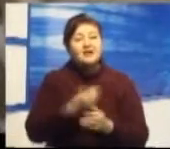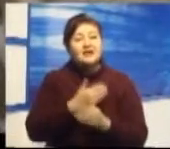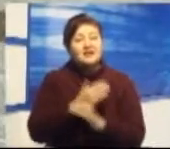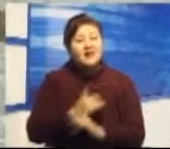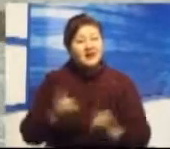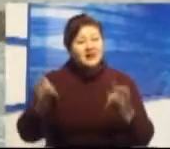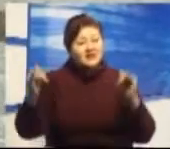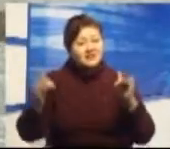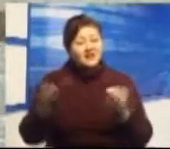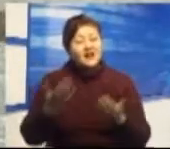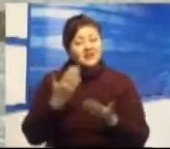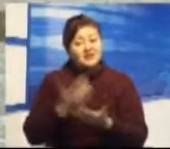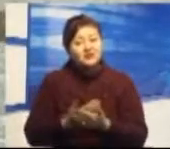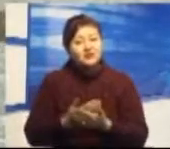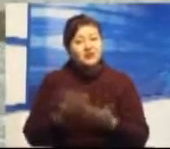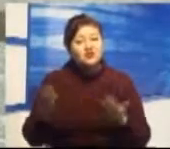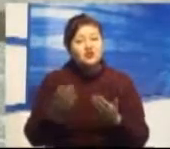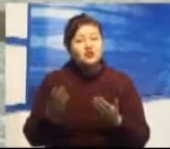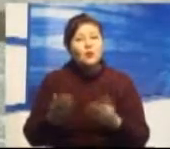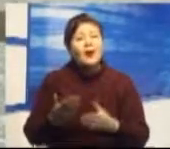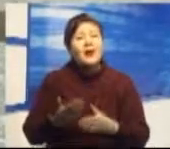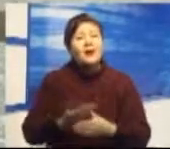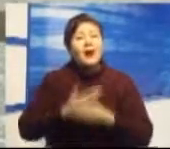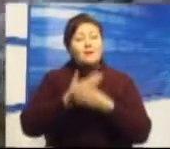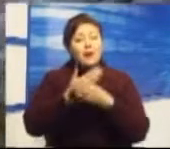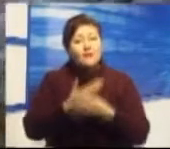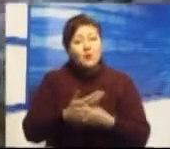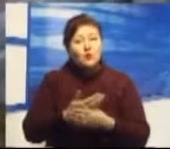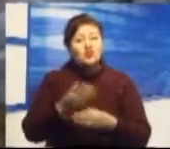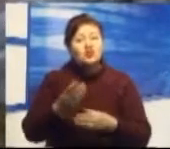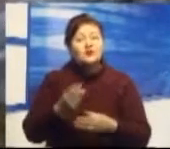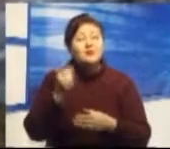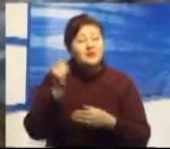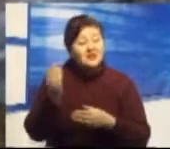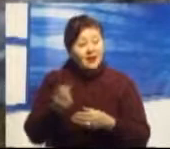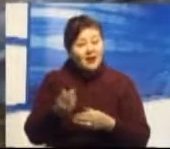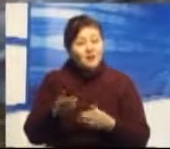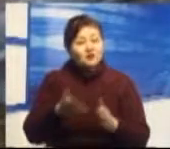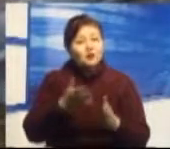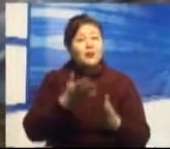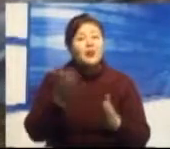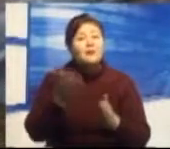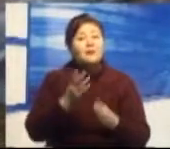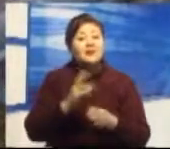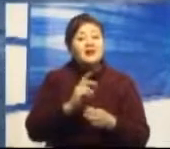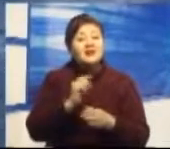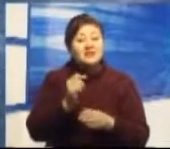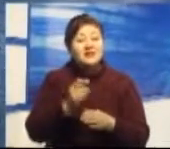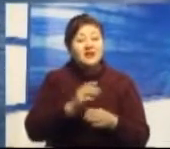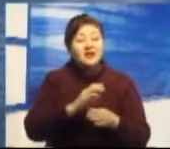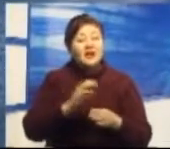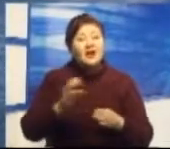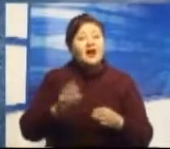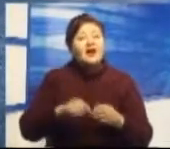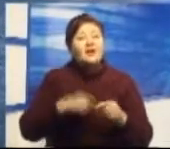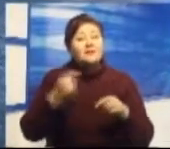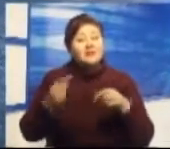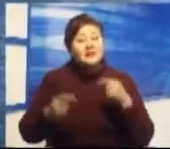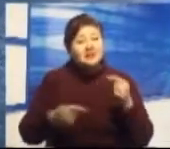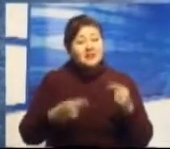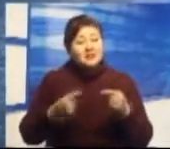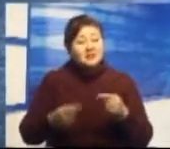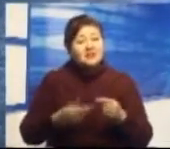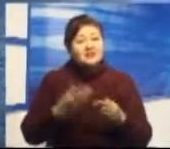кооперацияны дамыту үшін қаржылай қолдау қажеттігін, ал оны еш кедергісіз аграрлық несие корпорациясынан алуға